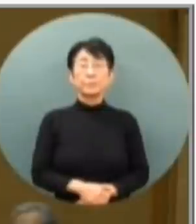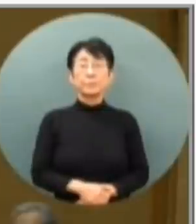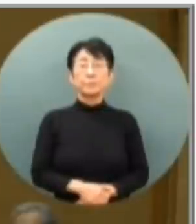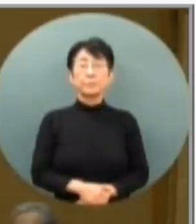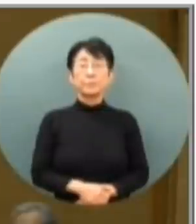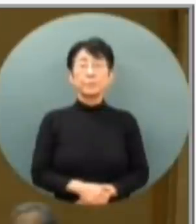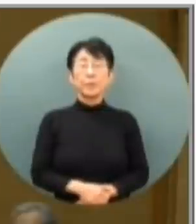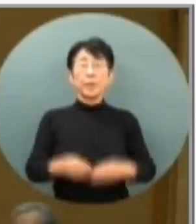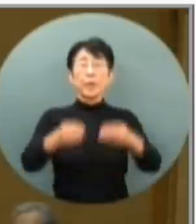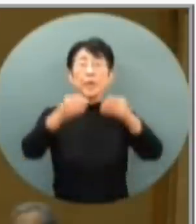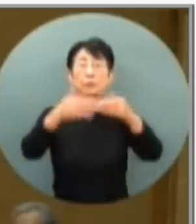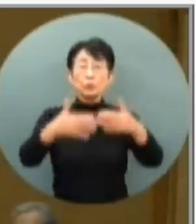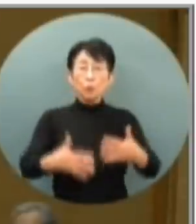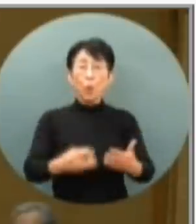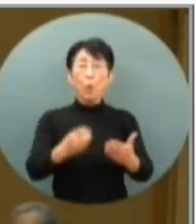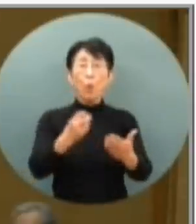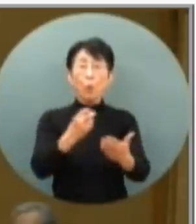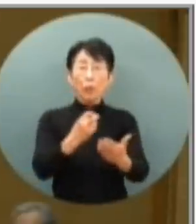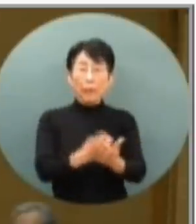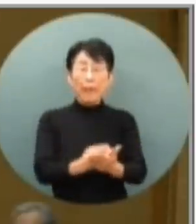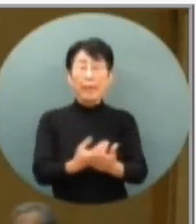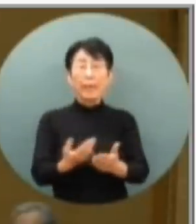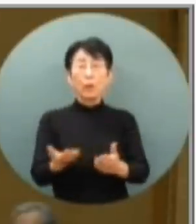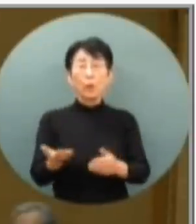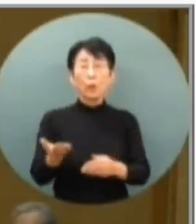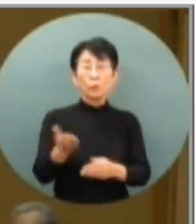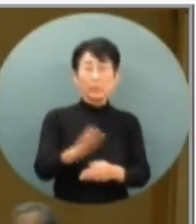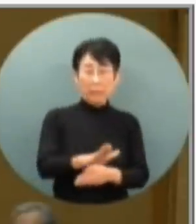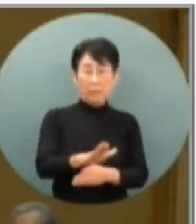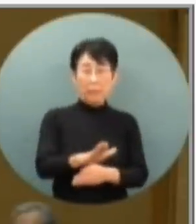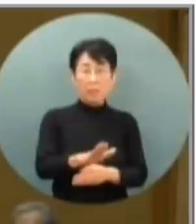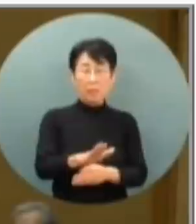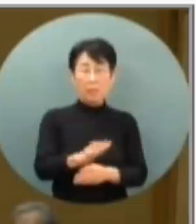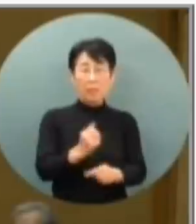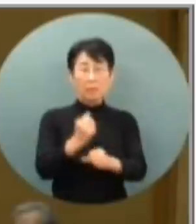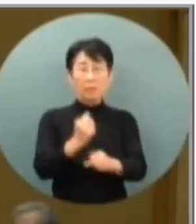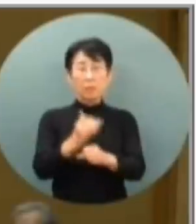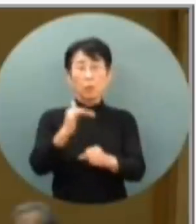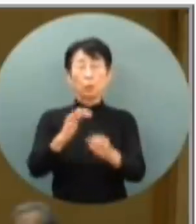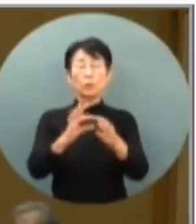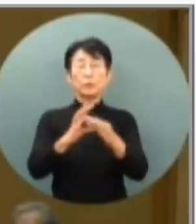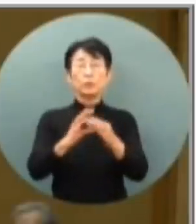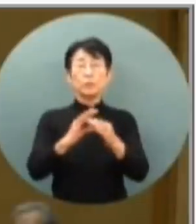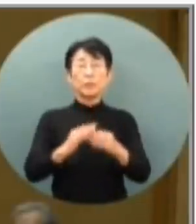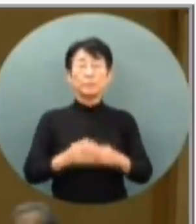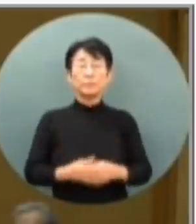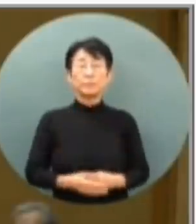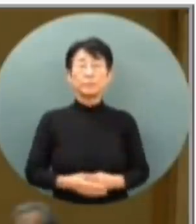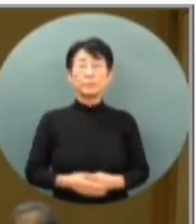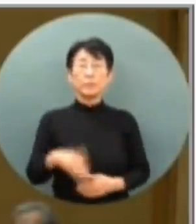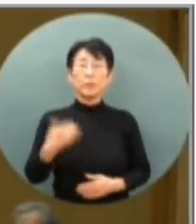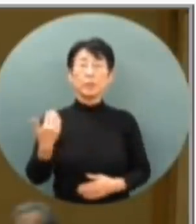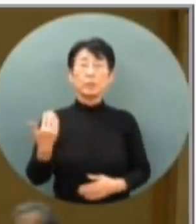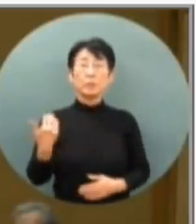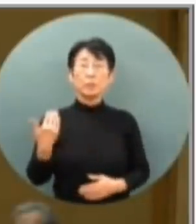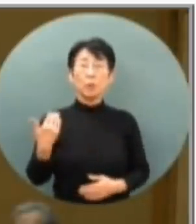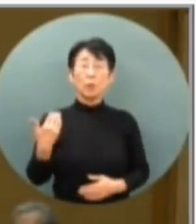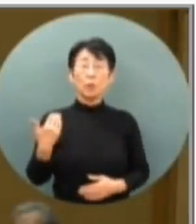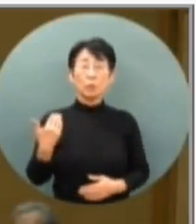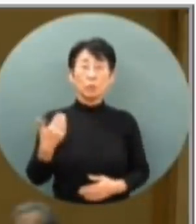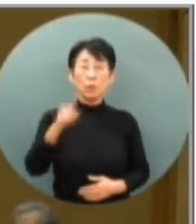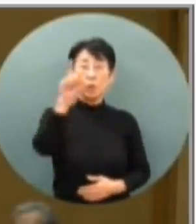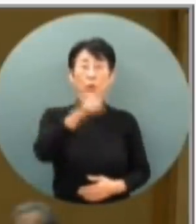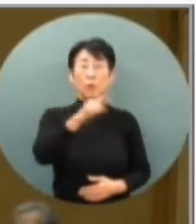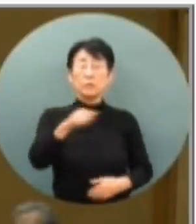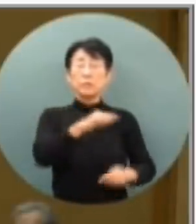条例の制定についてであります。やはり、この先ほど人権政